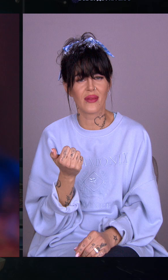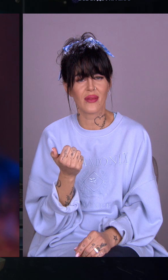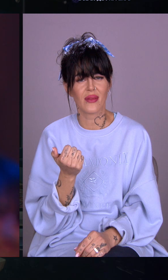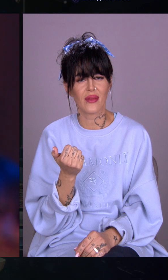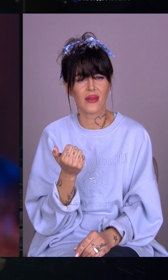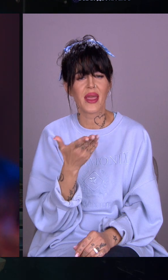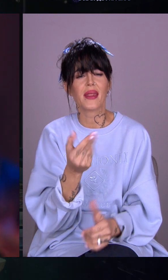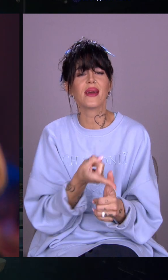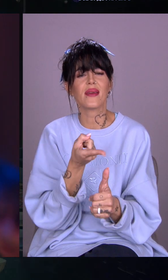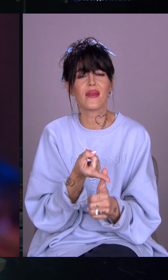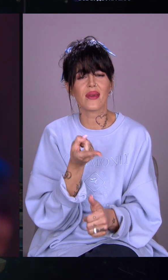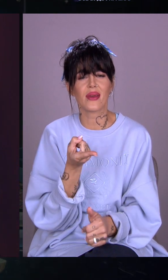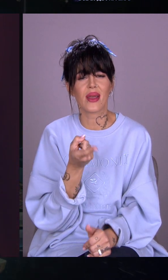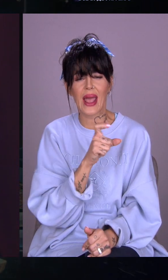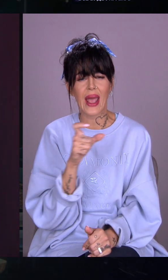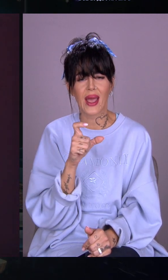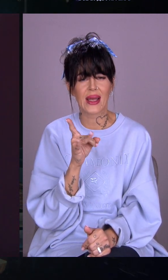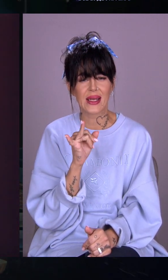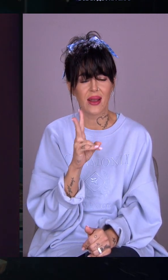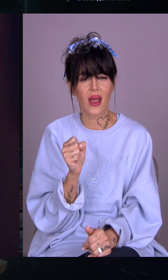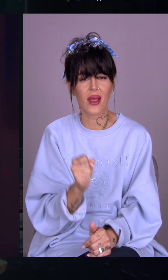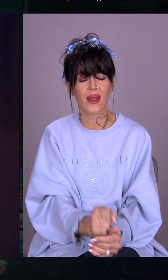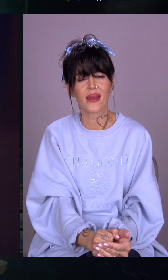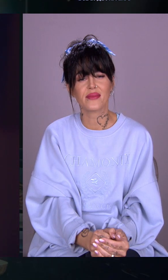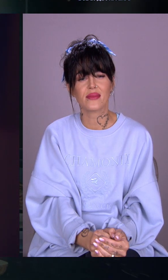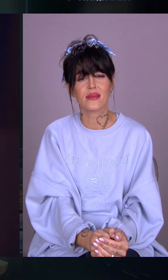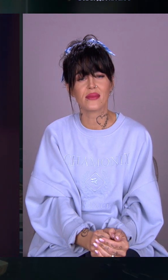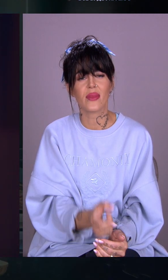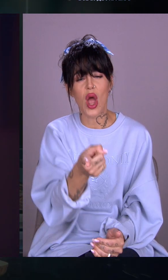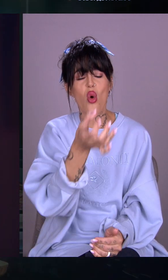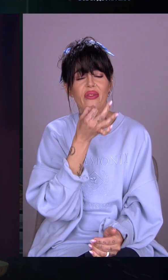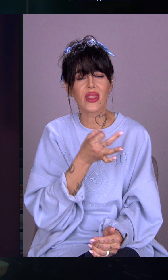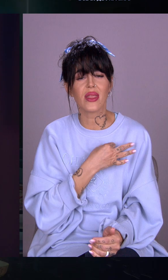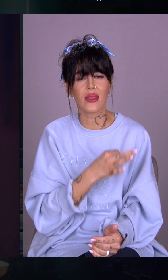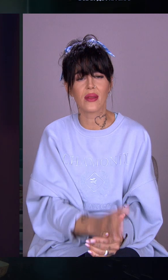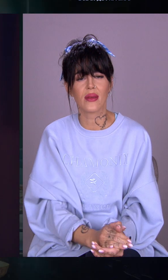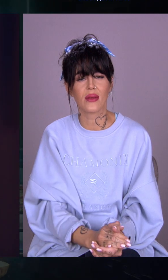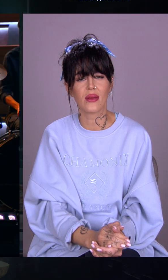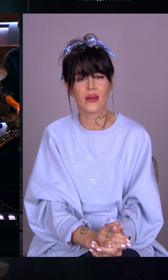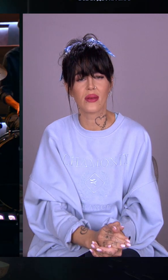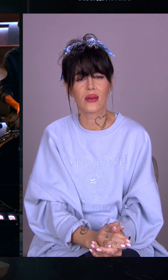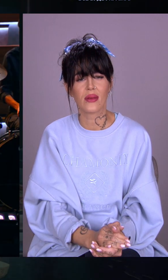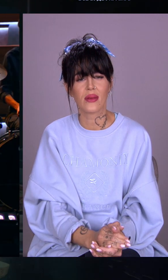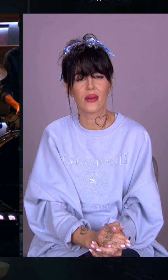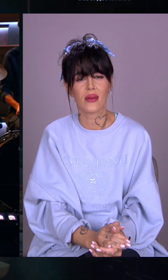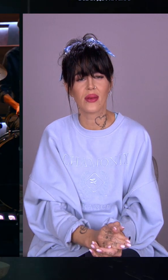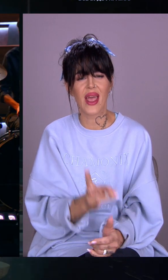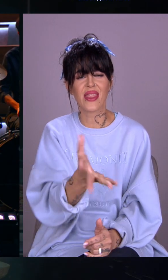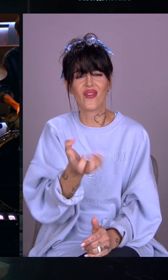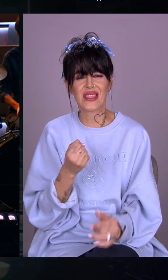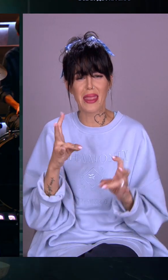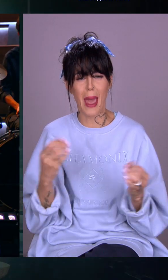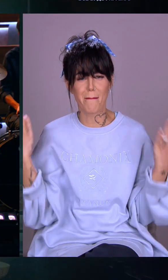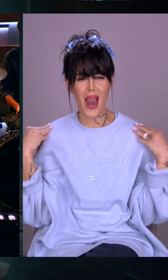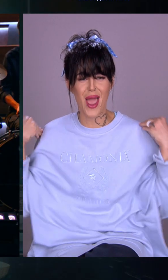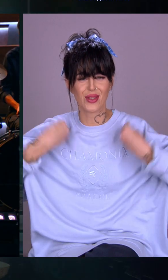Еліка. Як вас звати? Еліка. Еріка? Еріка. Відповідає Еріка? Це взяти на плечі. Не умнічай, це взяти на плечі.